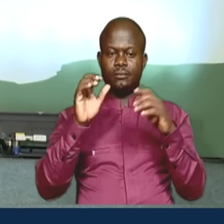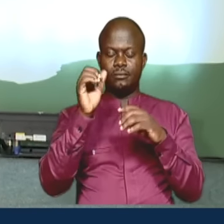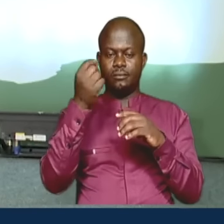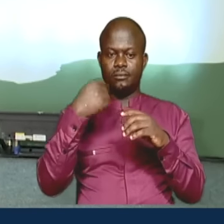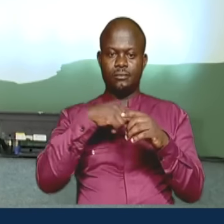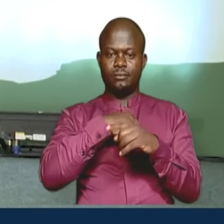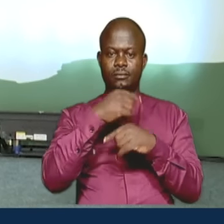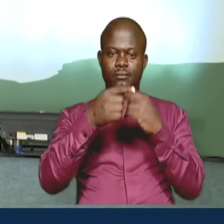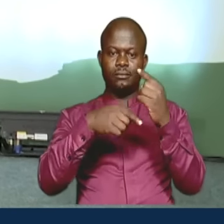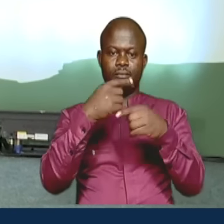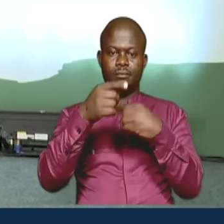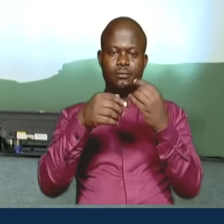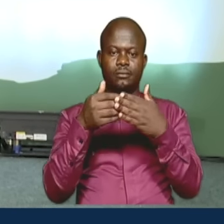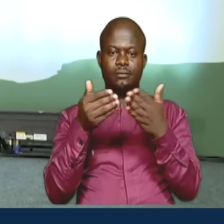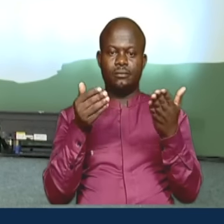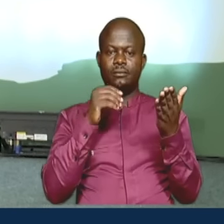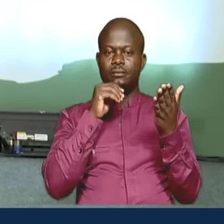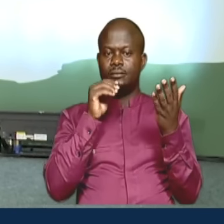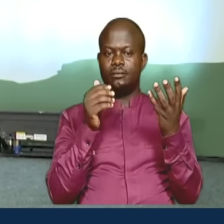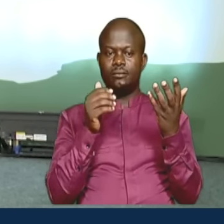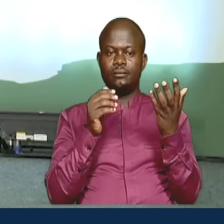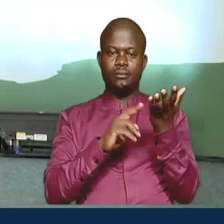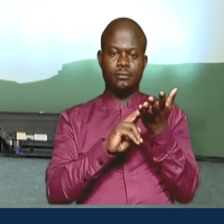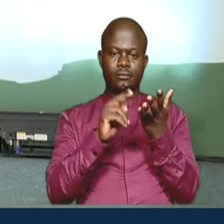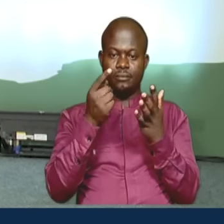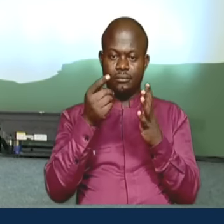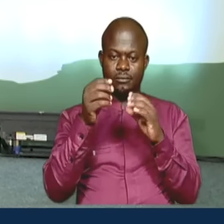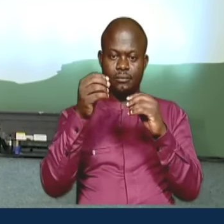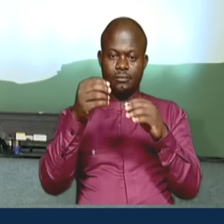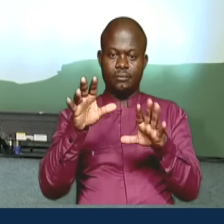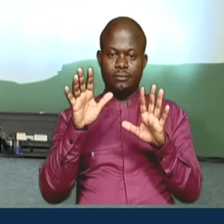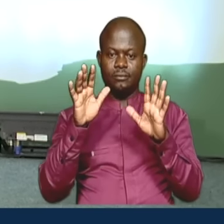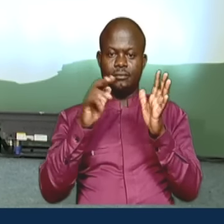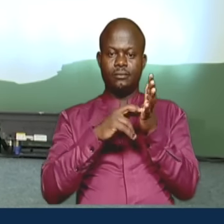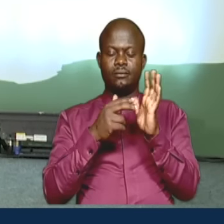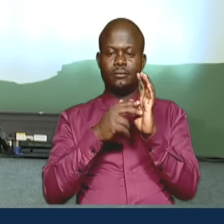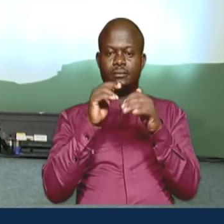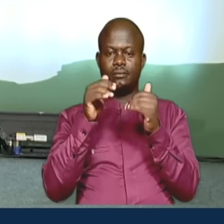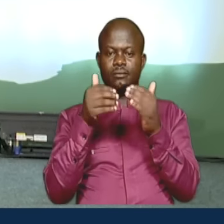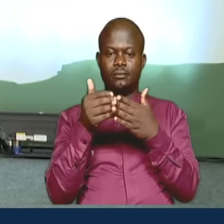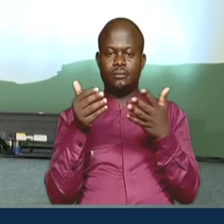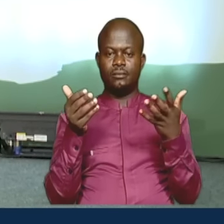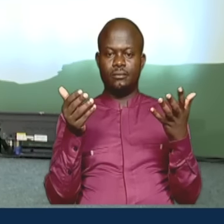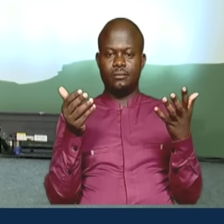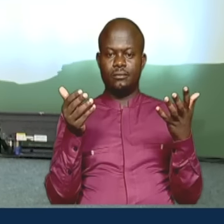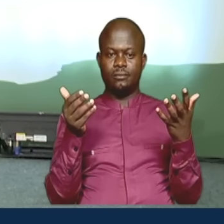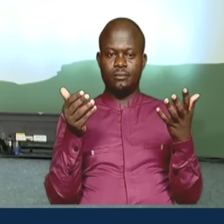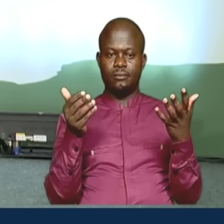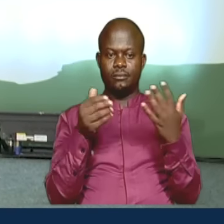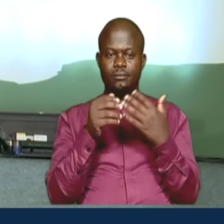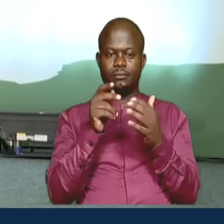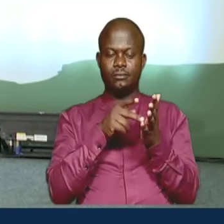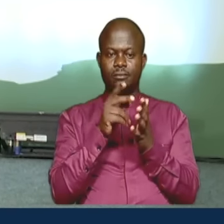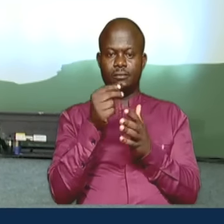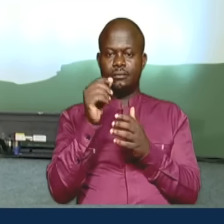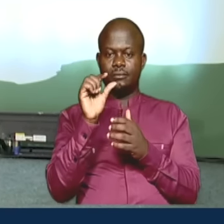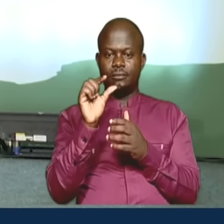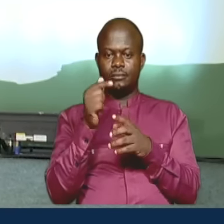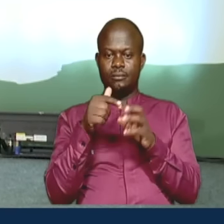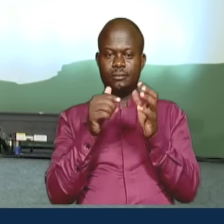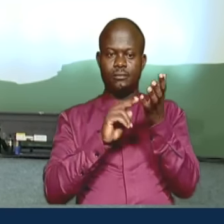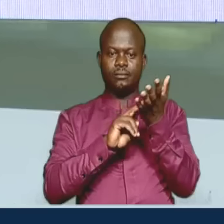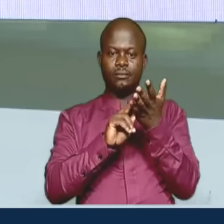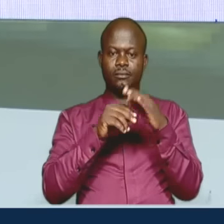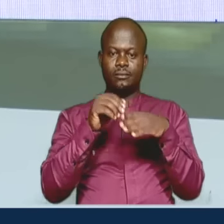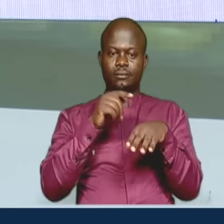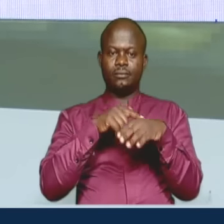turakomeza tukabikoresha ntago tuyakoresha rimwe ngo tuyajugunye bivuze ngo ku kijyanye n'igiciro twayaguze make kandi turakomeje turayakoresha igihe